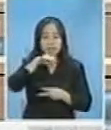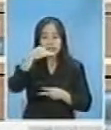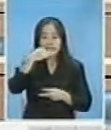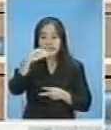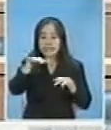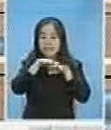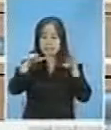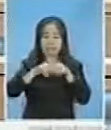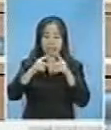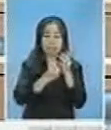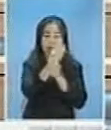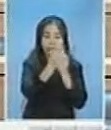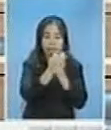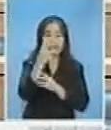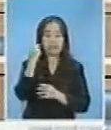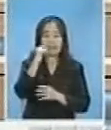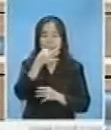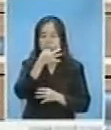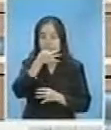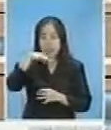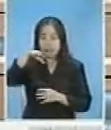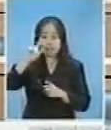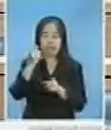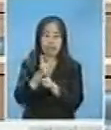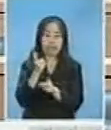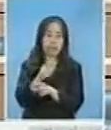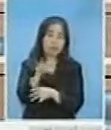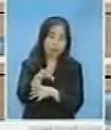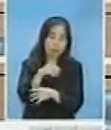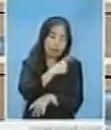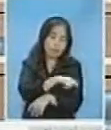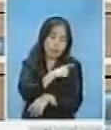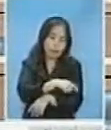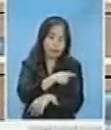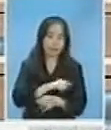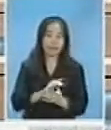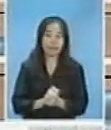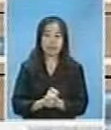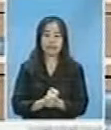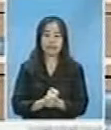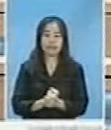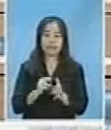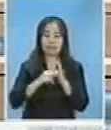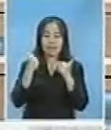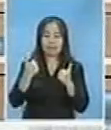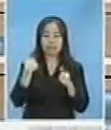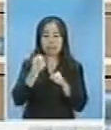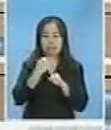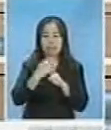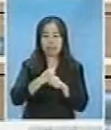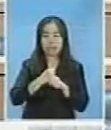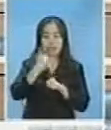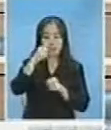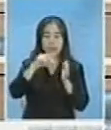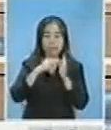ผักน้ำเค็มทำอะไรครับเลี้ยงกุ้งขาวนะครับซึ่งสามารถพิสูจน์ได้ว่าอำ